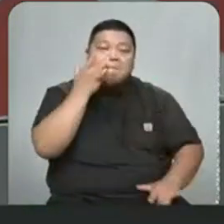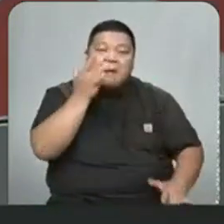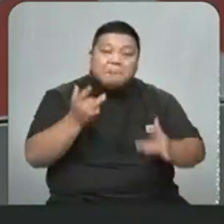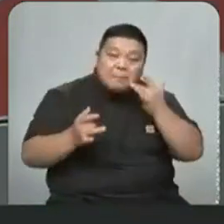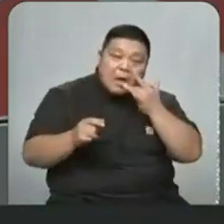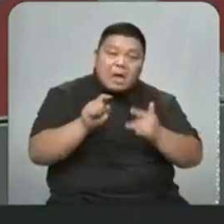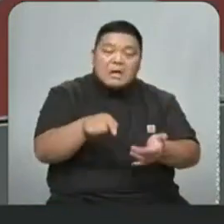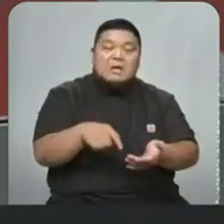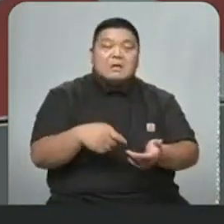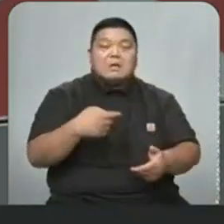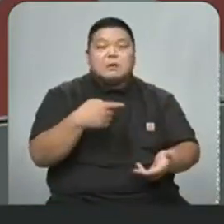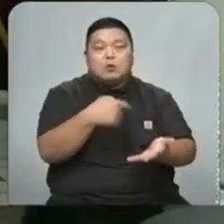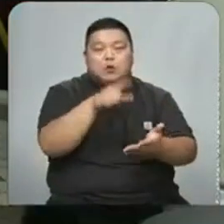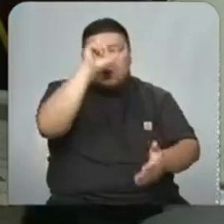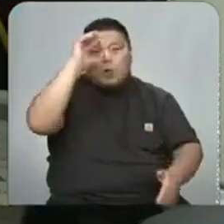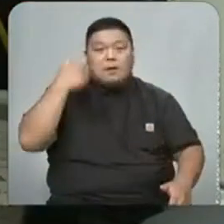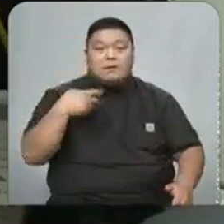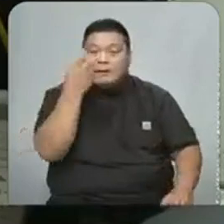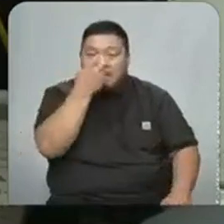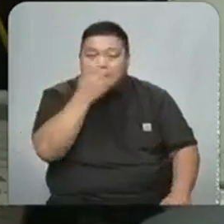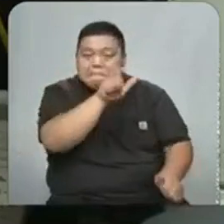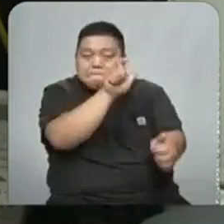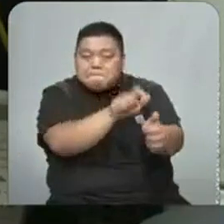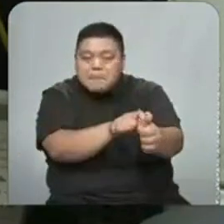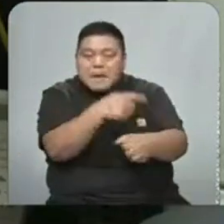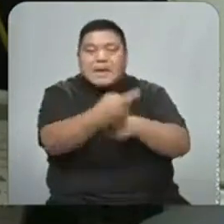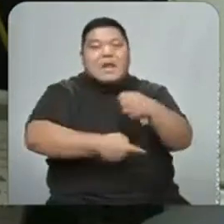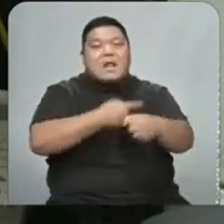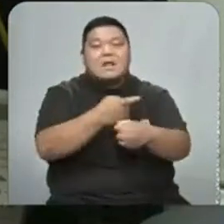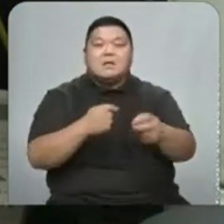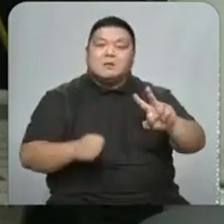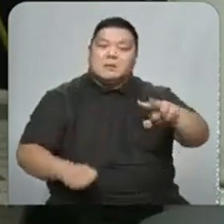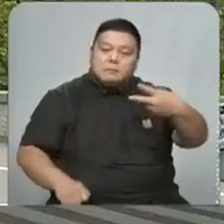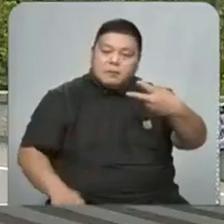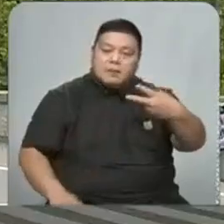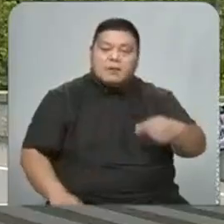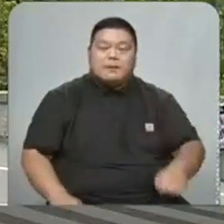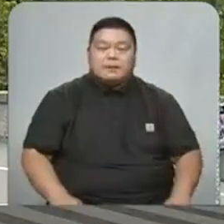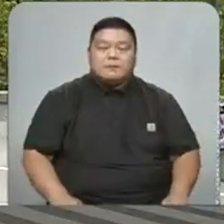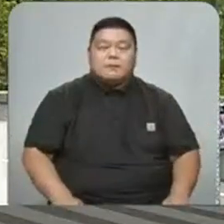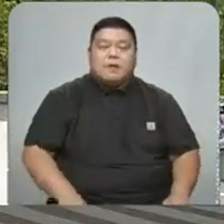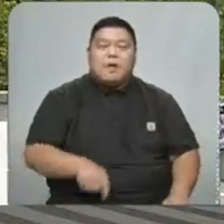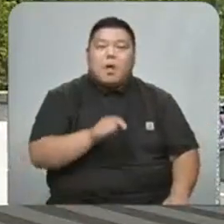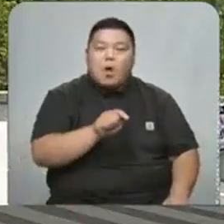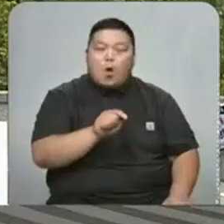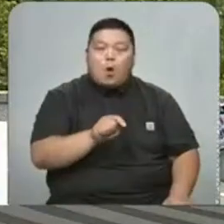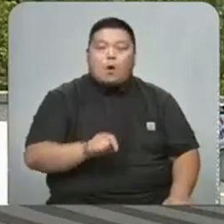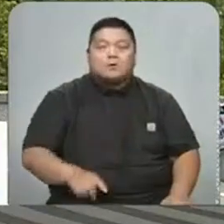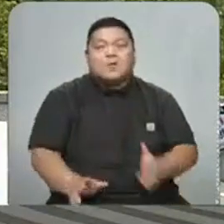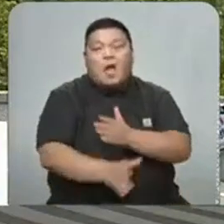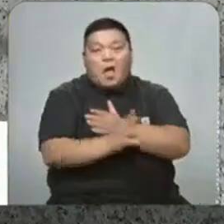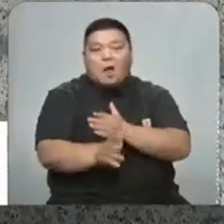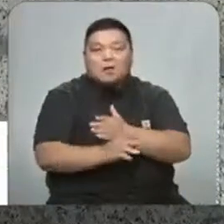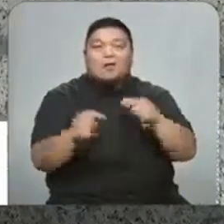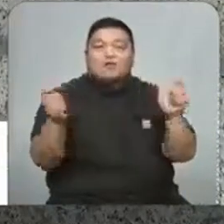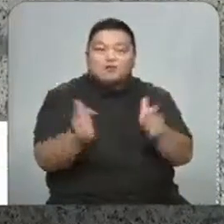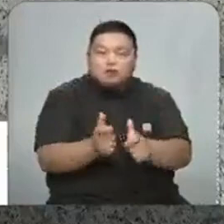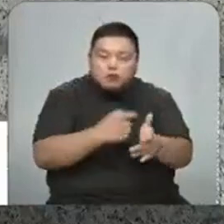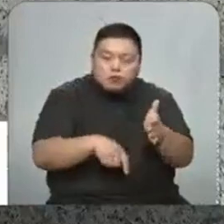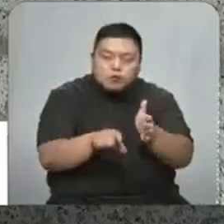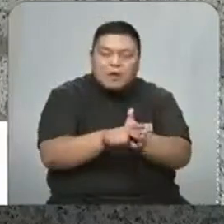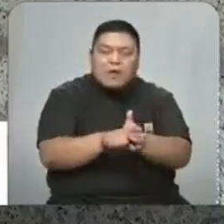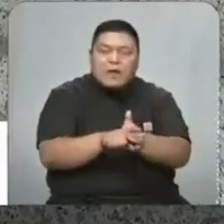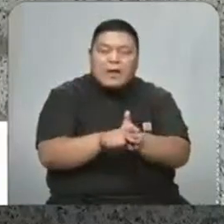강원도 교육청 감사에서 한 해 200여 건씩 적발되고 있습니다. 강원도교육청이 이 같은 엉터리 기재를 막겠다며